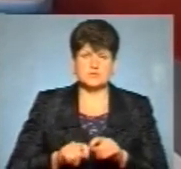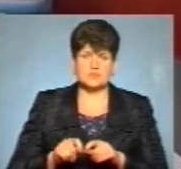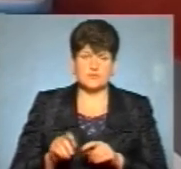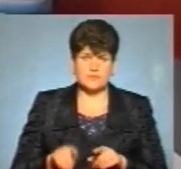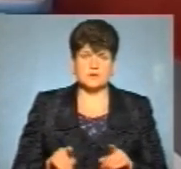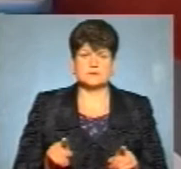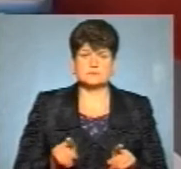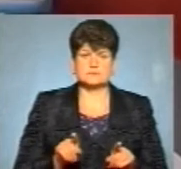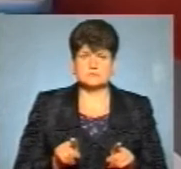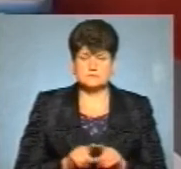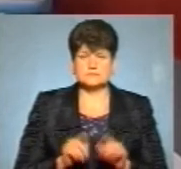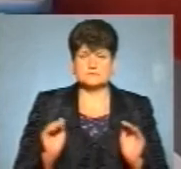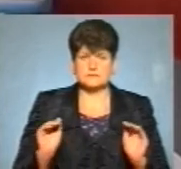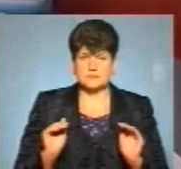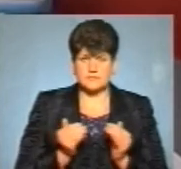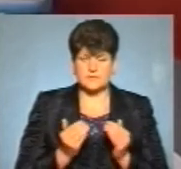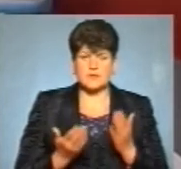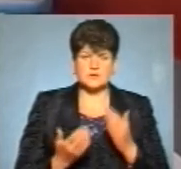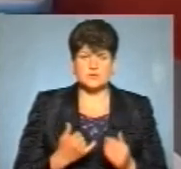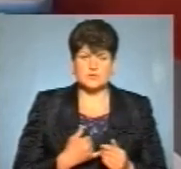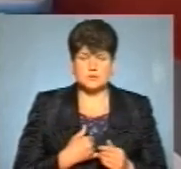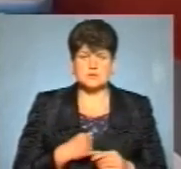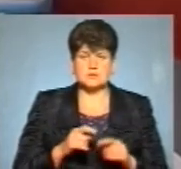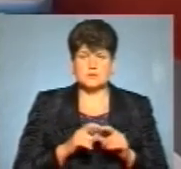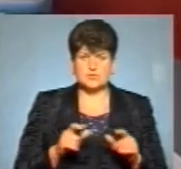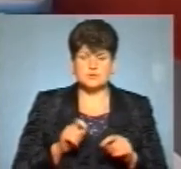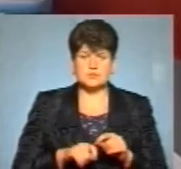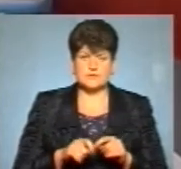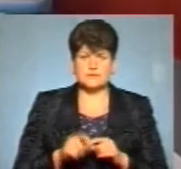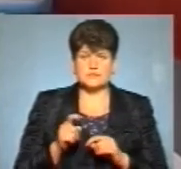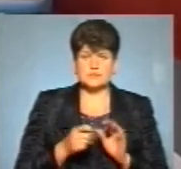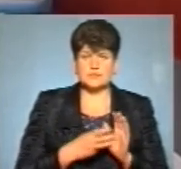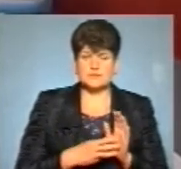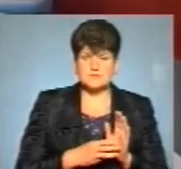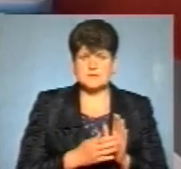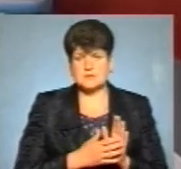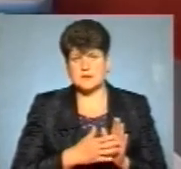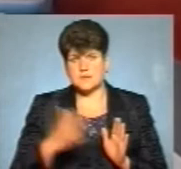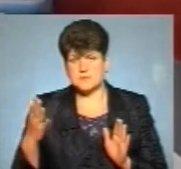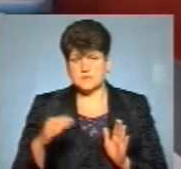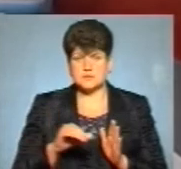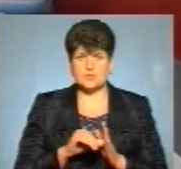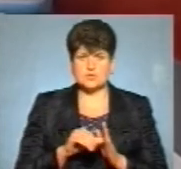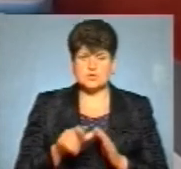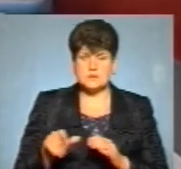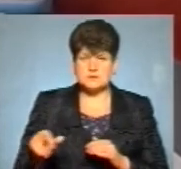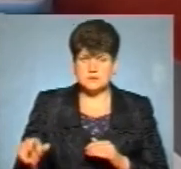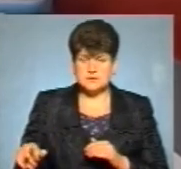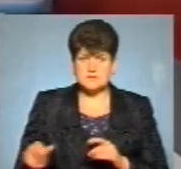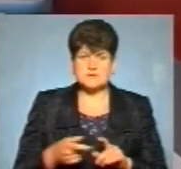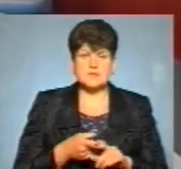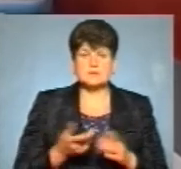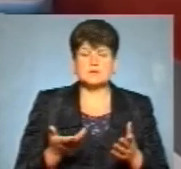однозначно зменшиться. Якщо в нас на пунктах тестування від 180 і більше учасників, в залежності, де